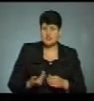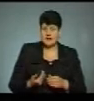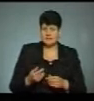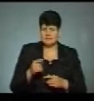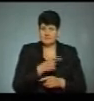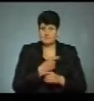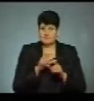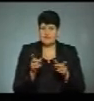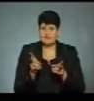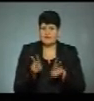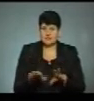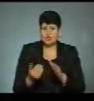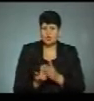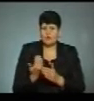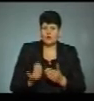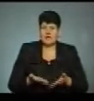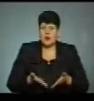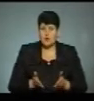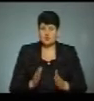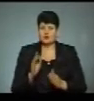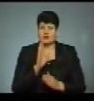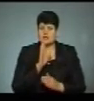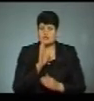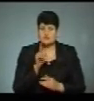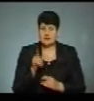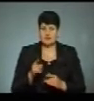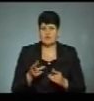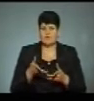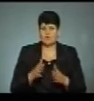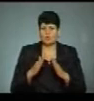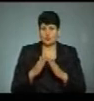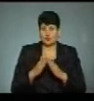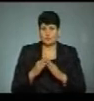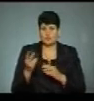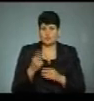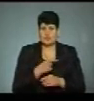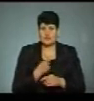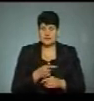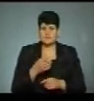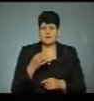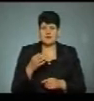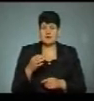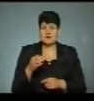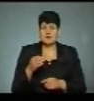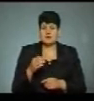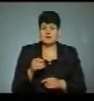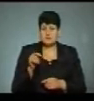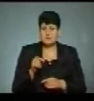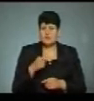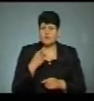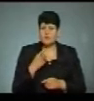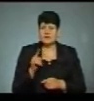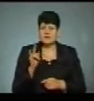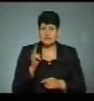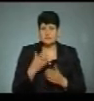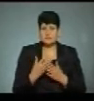новонароджену дівчинку. Зараз вона у пологовому будинку другої міської лікарні. Про це повідомила медична директорка закладу Ольга Сидорчук. За її словами,